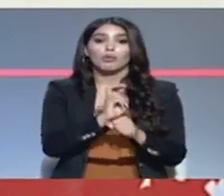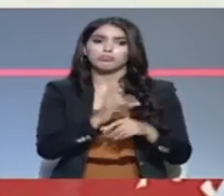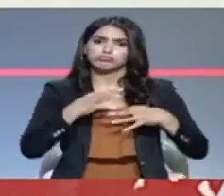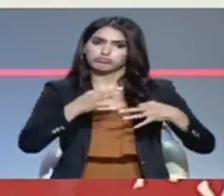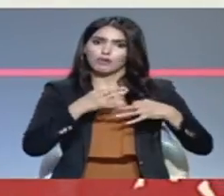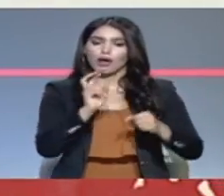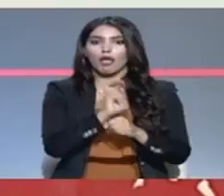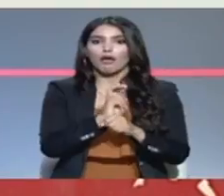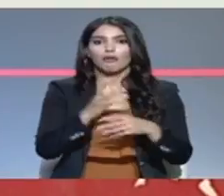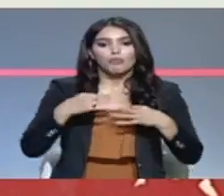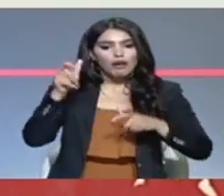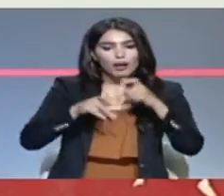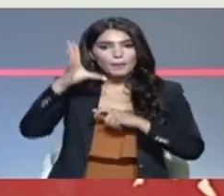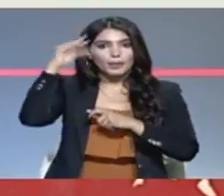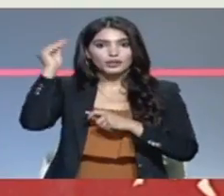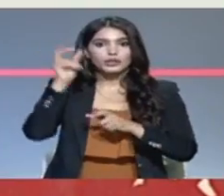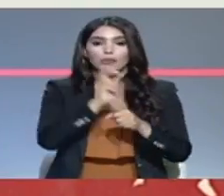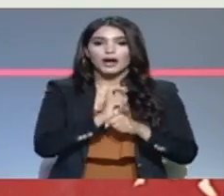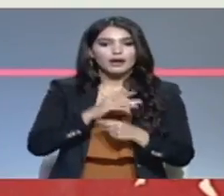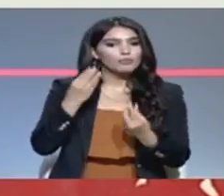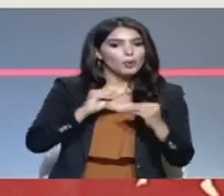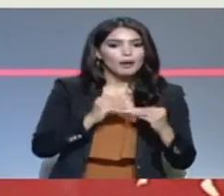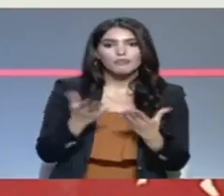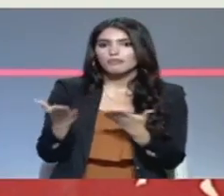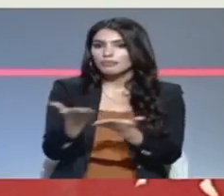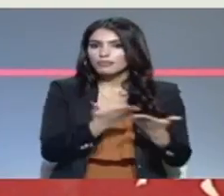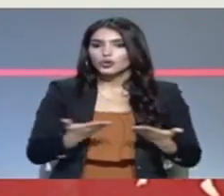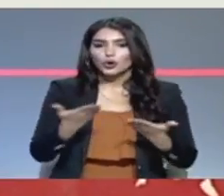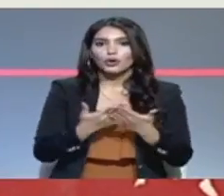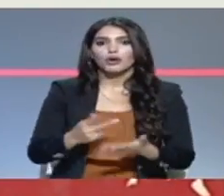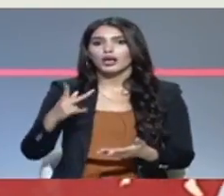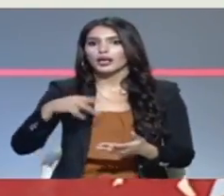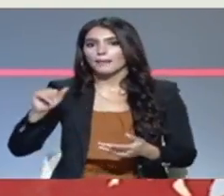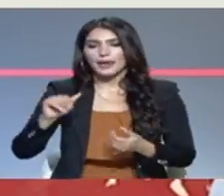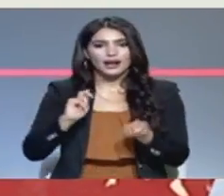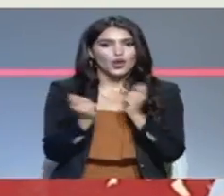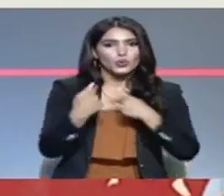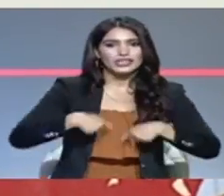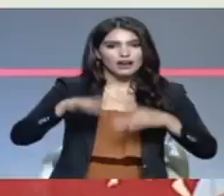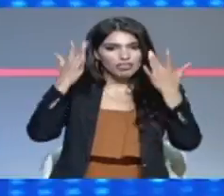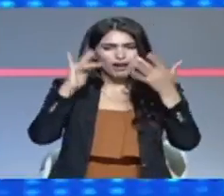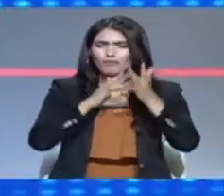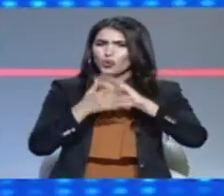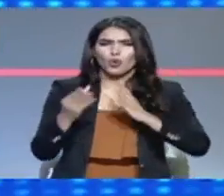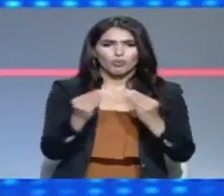ثم تحفظات على الكفاءة، ثم تحفظات على اللخبطة اللي صارت، كمال الدوخ وكمال المزين وزير الثقافة وغيرها.